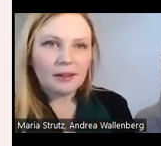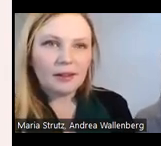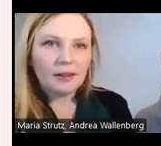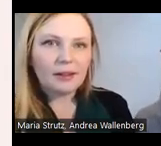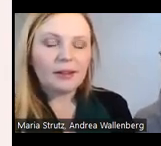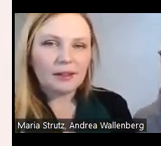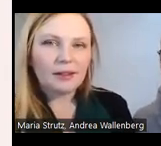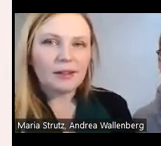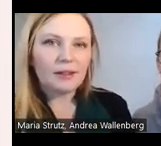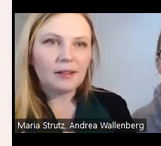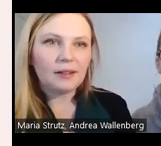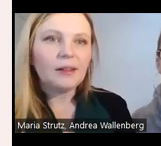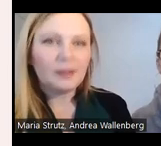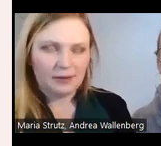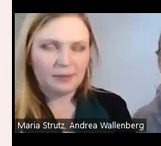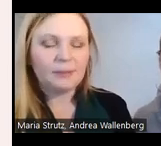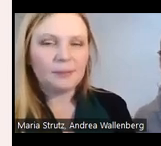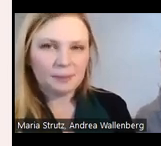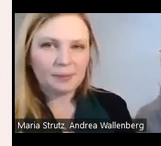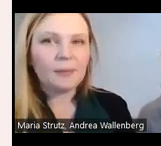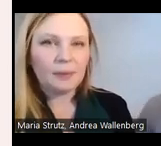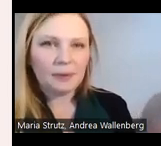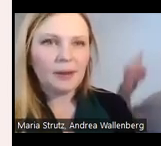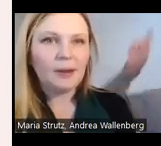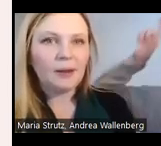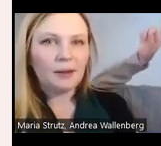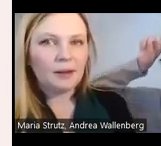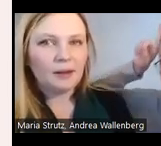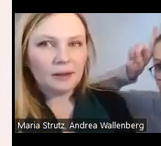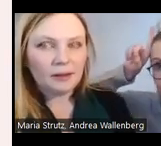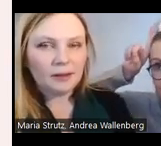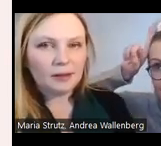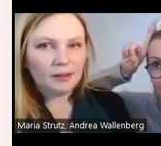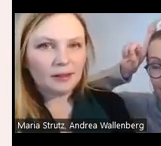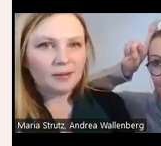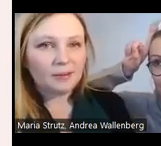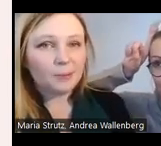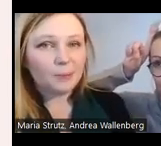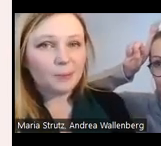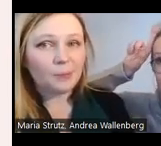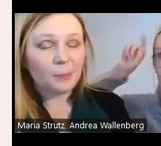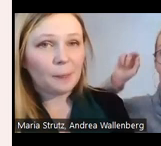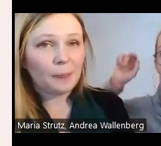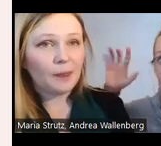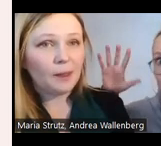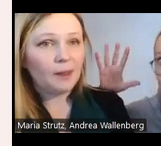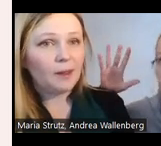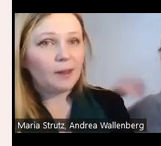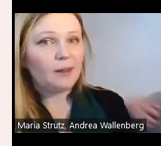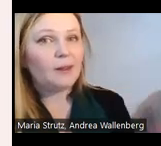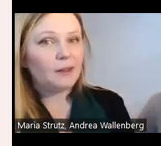redan från start och läser användtecken då. Så pratar vi om kon. Så visar vi tecknet för ko och vi säger